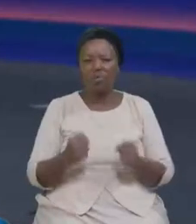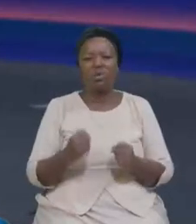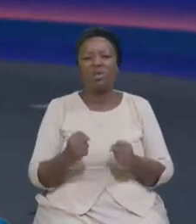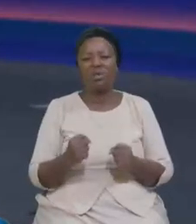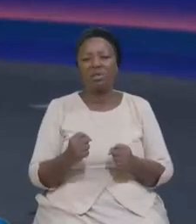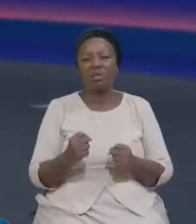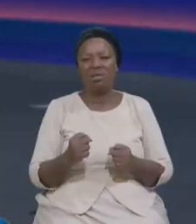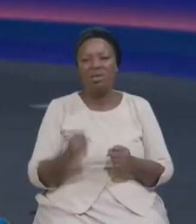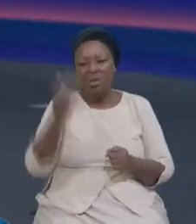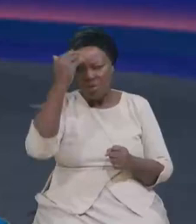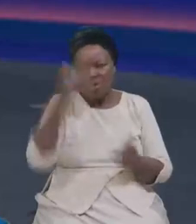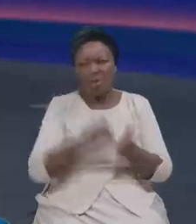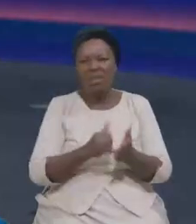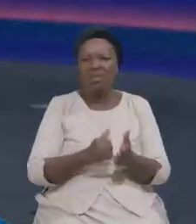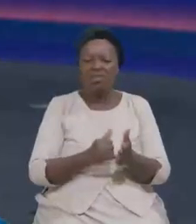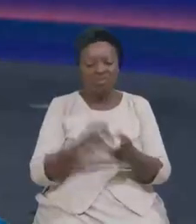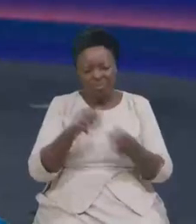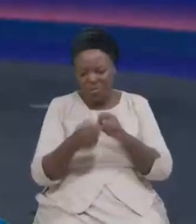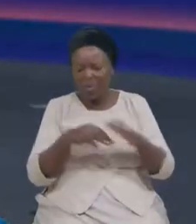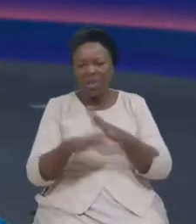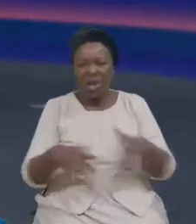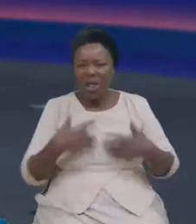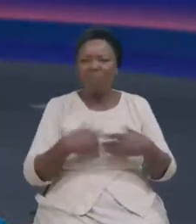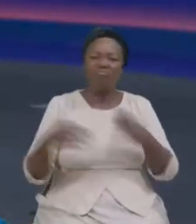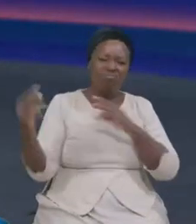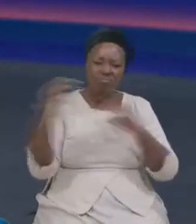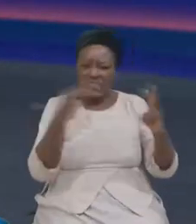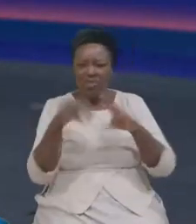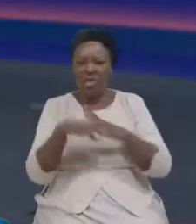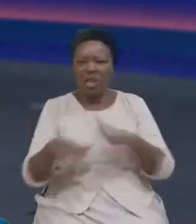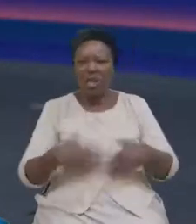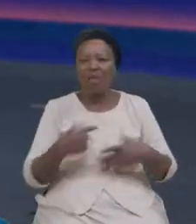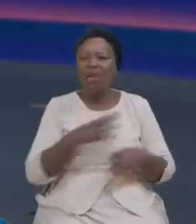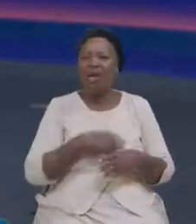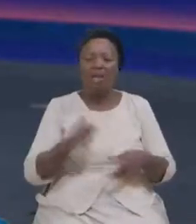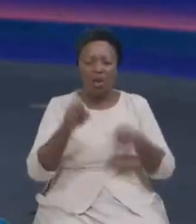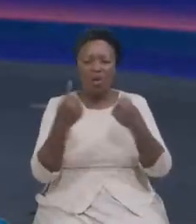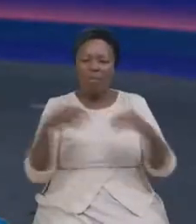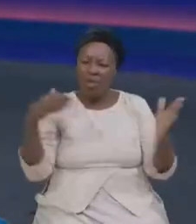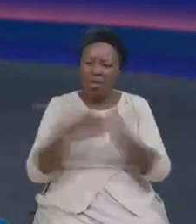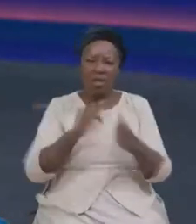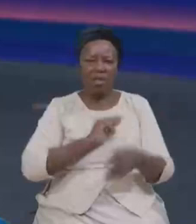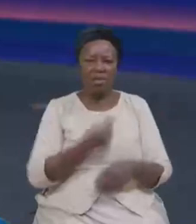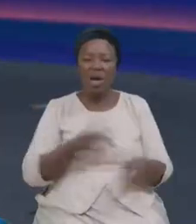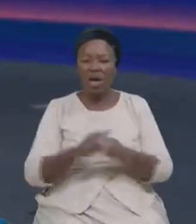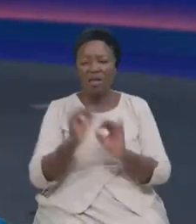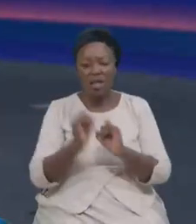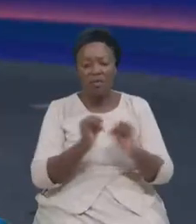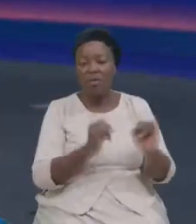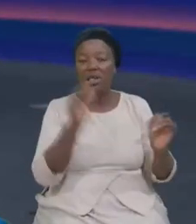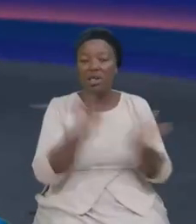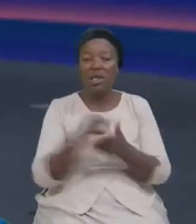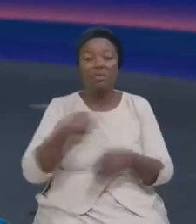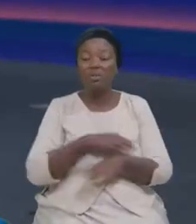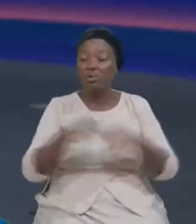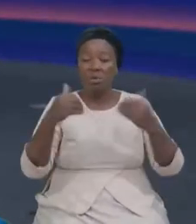combats de la vie et les combats qui se lient contre nous et pour